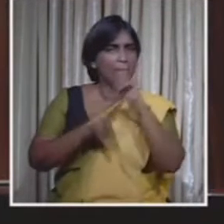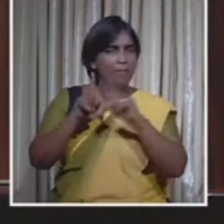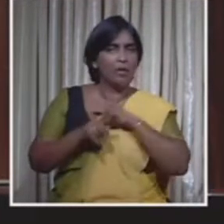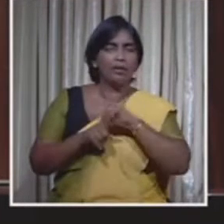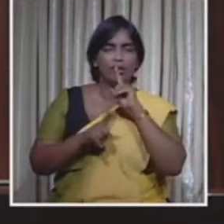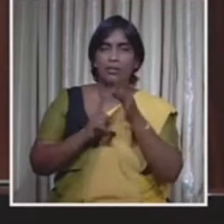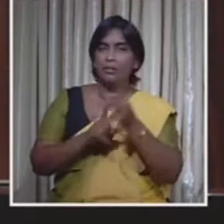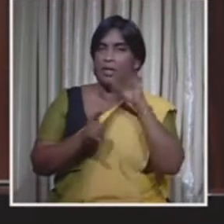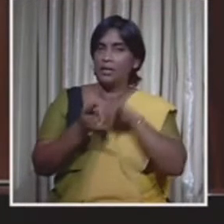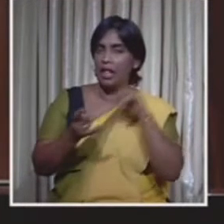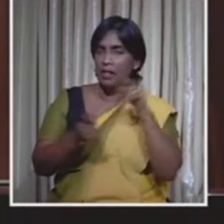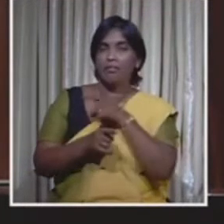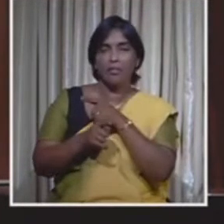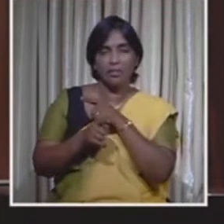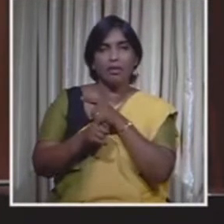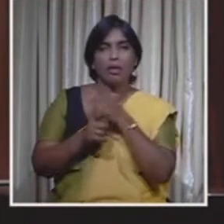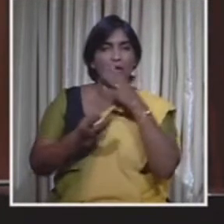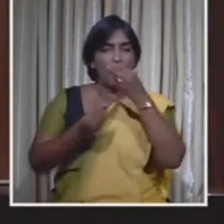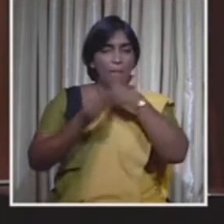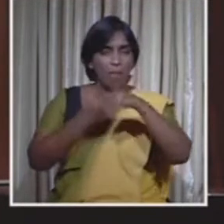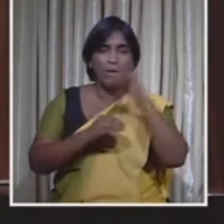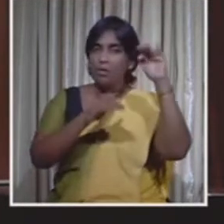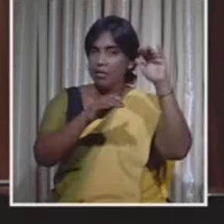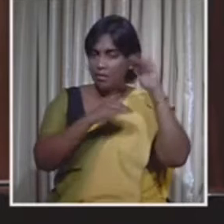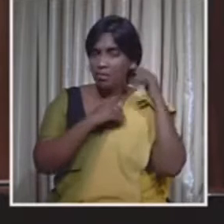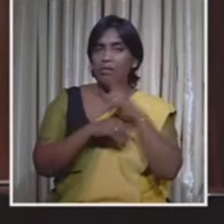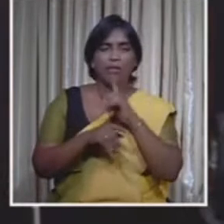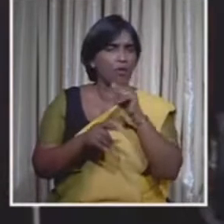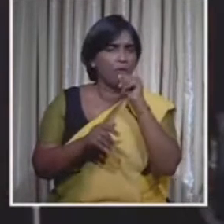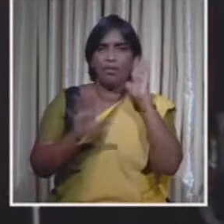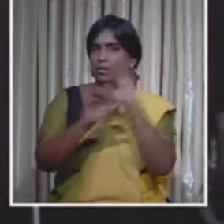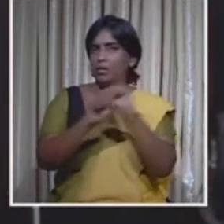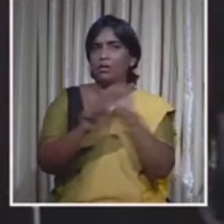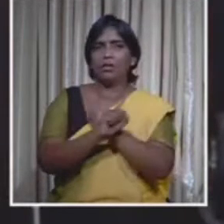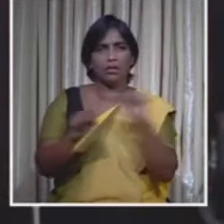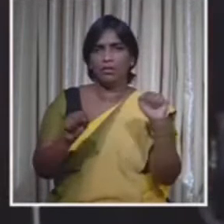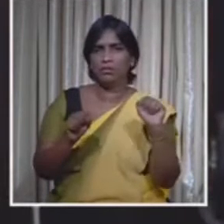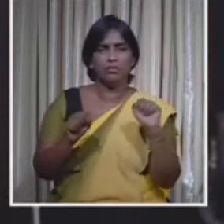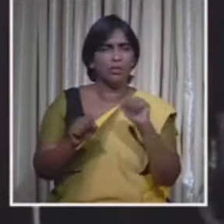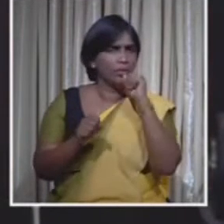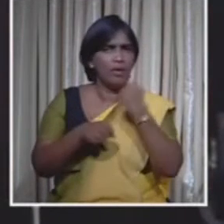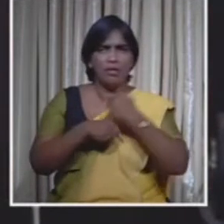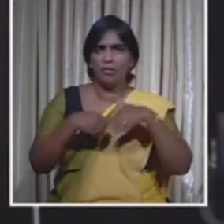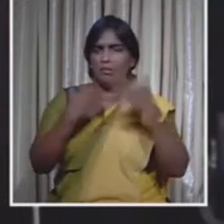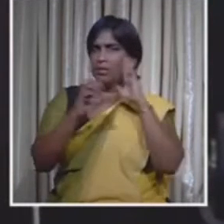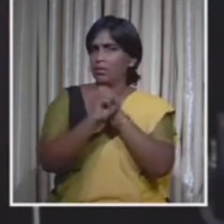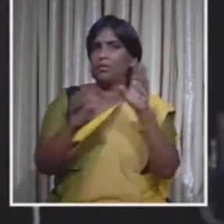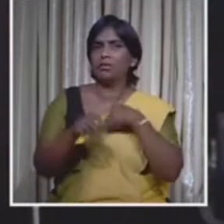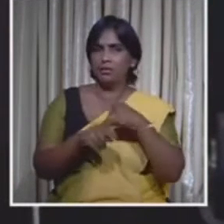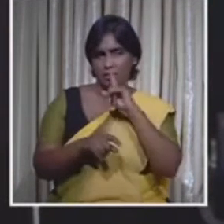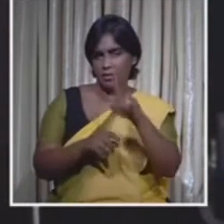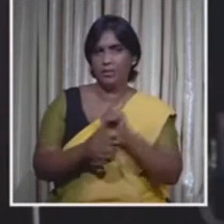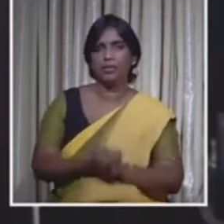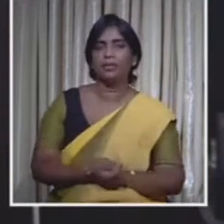නිසා ජනාධිපති ලේකම් කාර්යාලයෙන් රසායනික පොහොර ආනයනය කිරීම සඳහා කිසිම නිවේදනයක් නිකුත් කළ නැහැ. කිසිම ගැසට් එකක් නිකුත් කළ නැහැ කියලා මම ඔබතුමාට